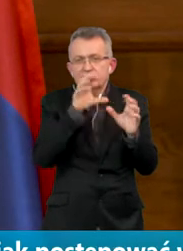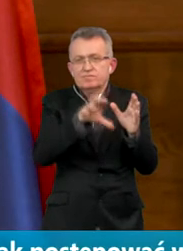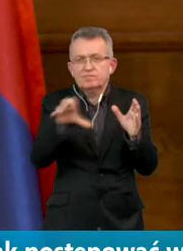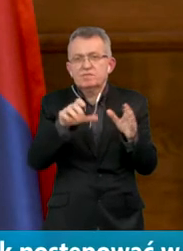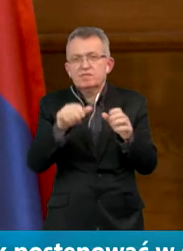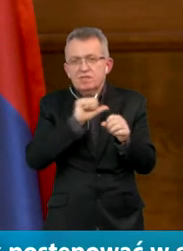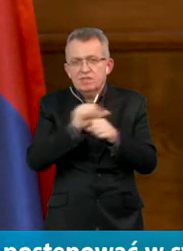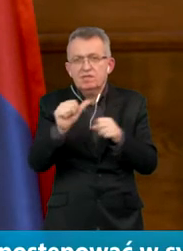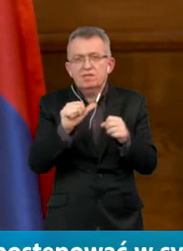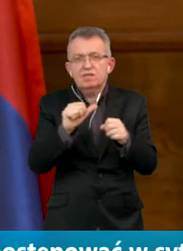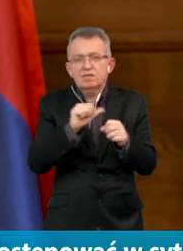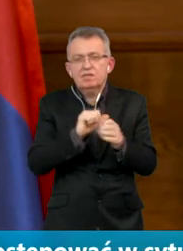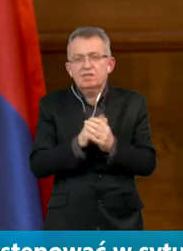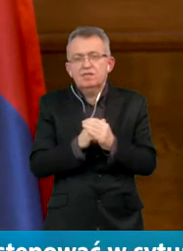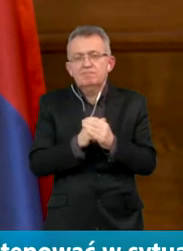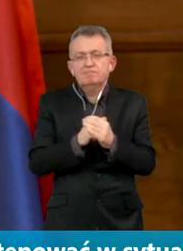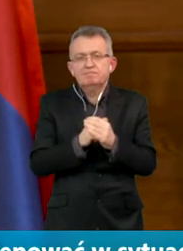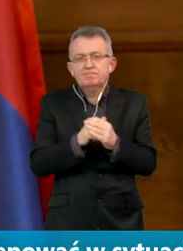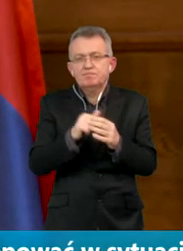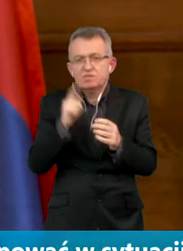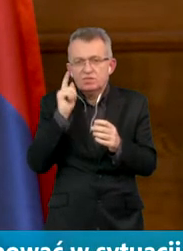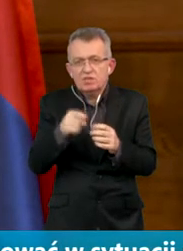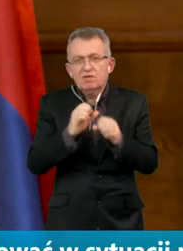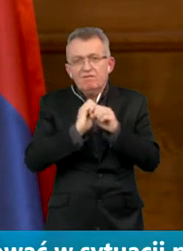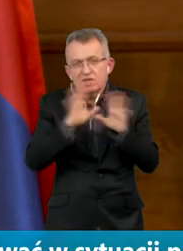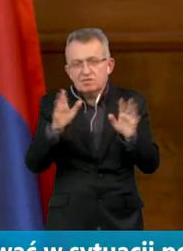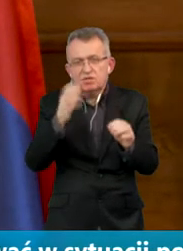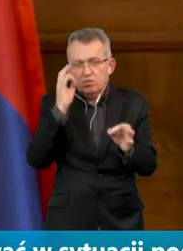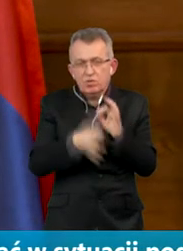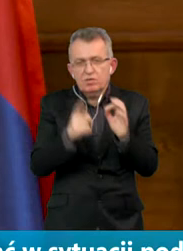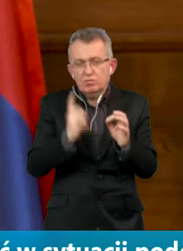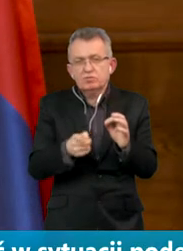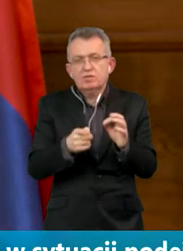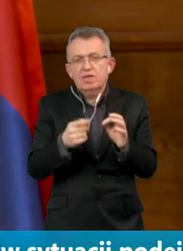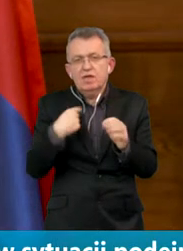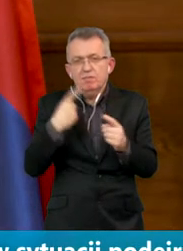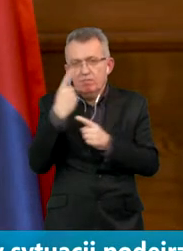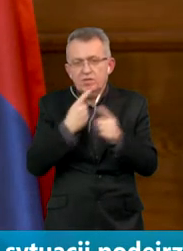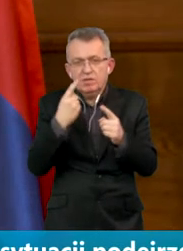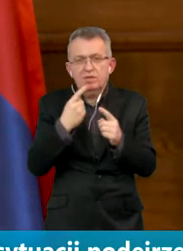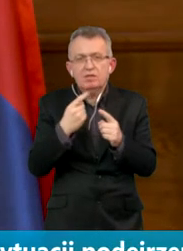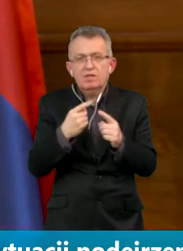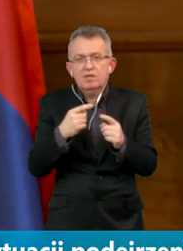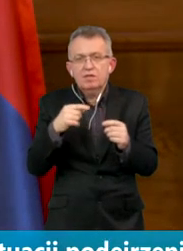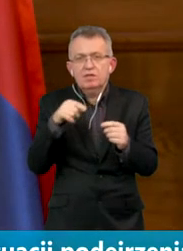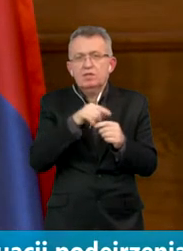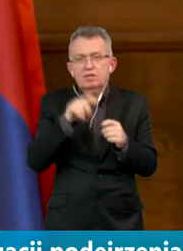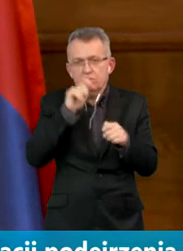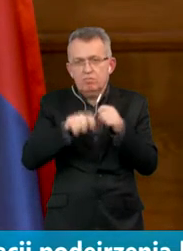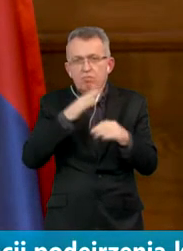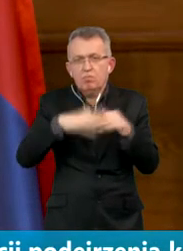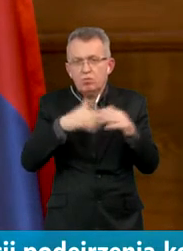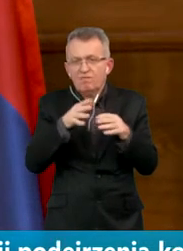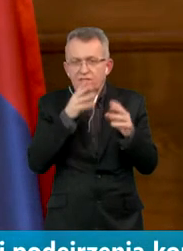wiaty. Jesteśmy w ślepym zaułku. Pani Krystyno, no, trzeba to wyjaśnić. Natomiast wydaje mi się, że PIMP, czyli Powiatowy Inspektor Nadzoru